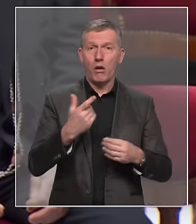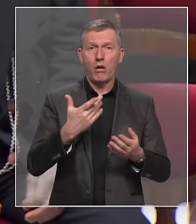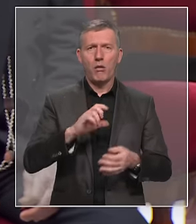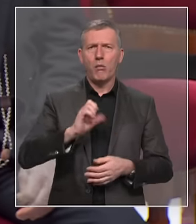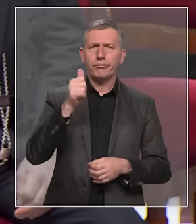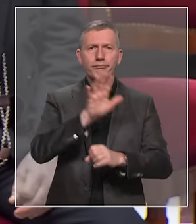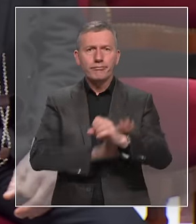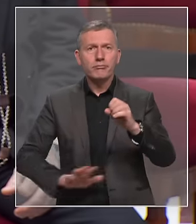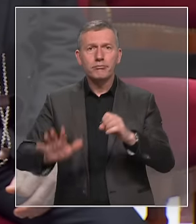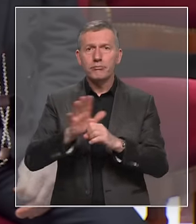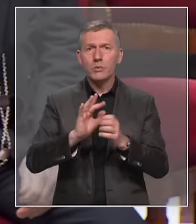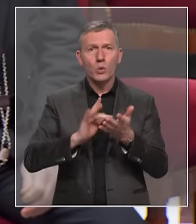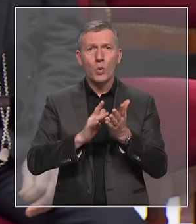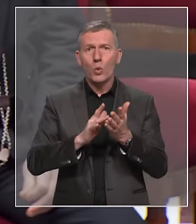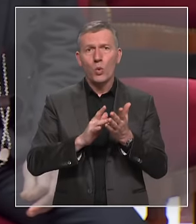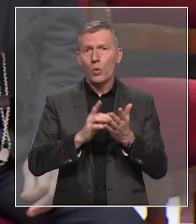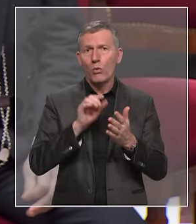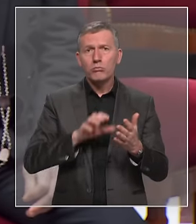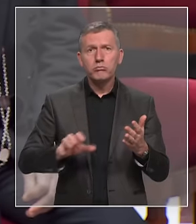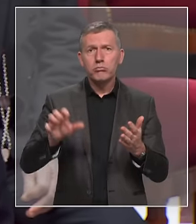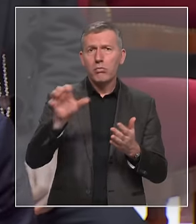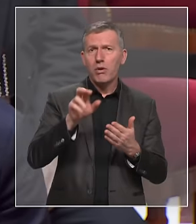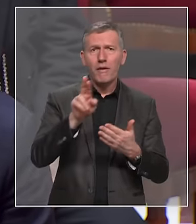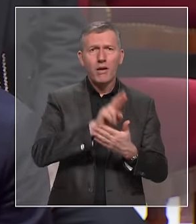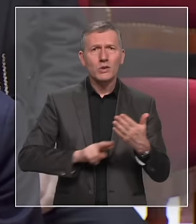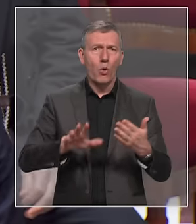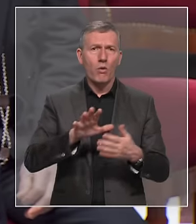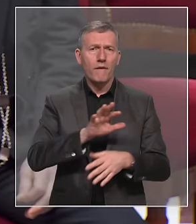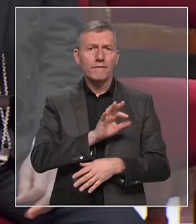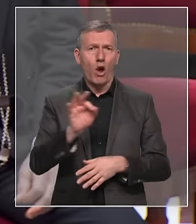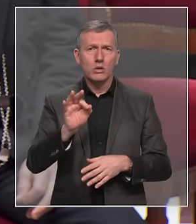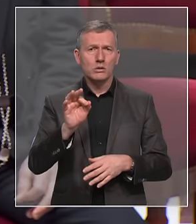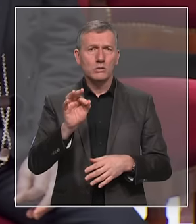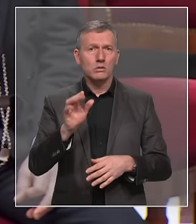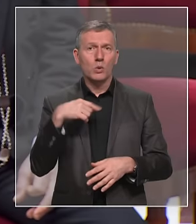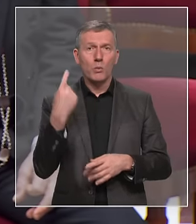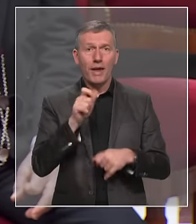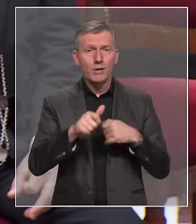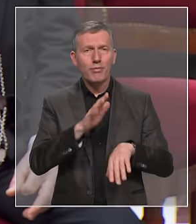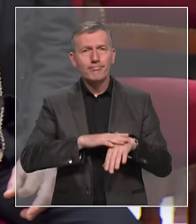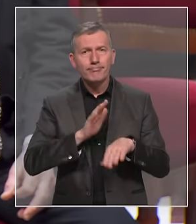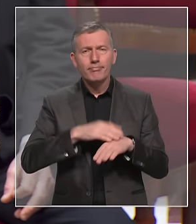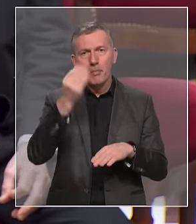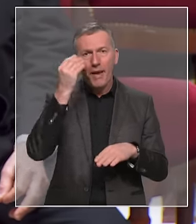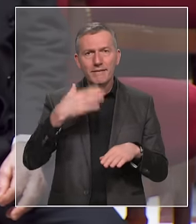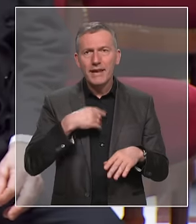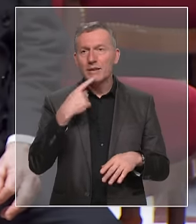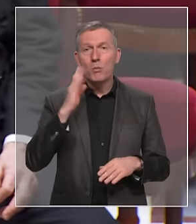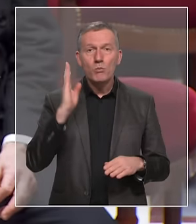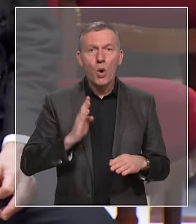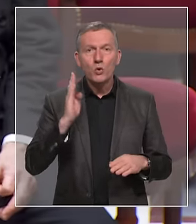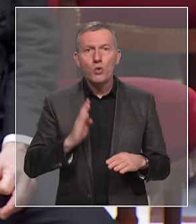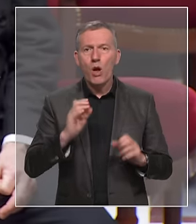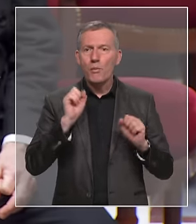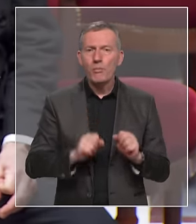l'ensemble des circonscriptions des parlementaires, partout sur notre pays, évidemment. Les Français nous alertent et nous disent le besoin qu'ils ont de